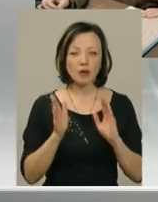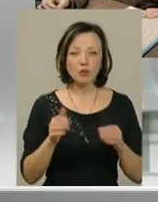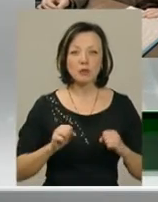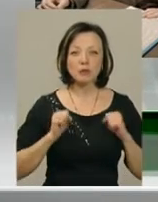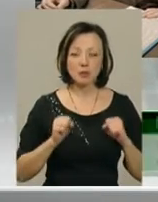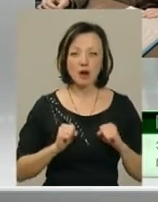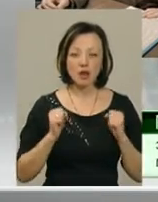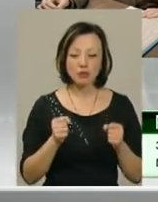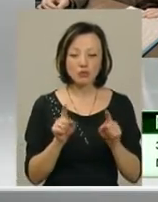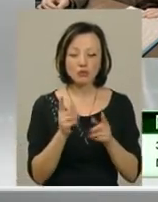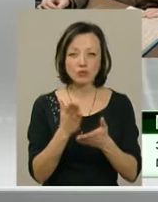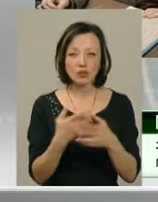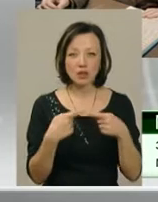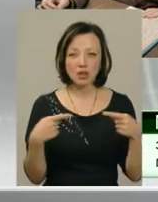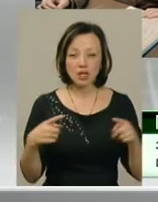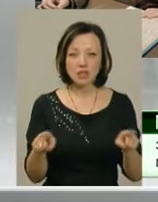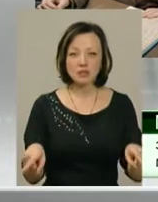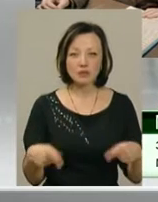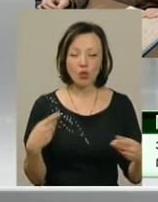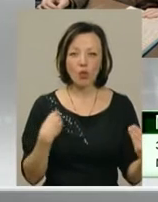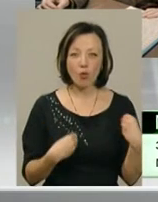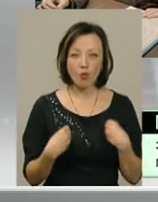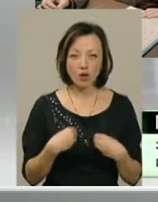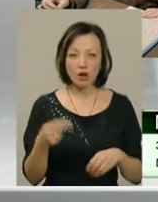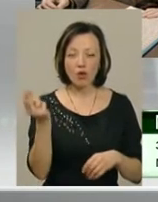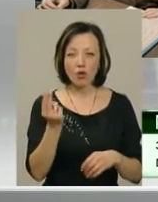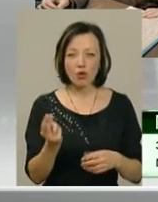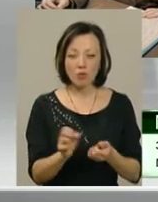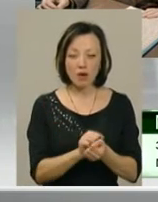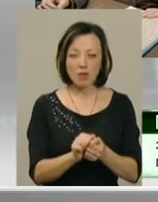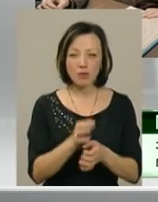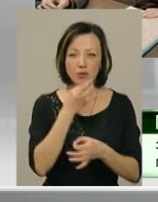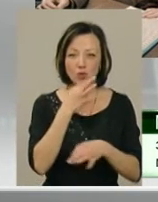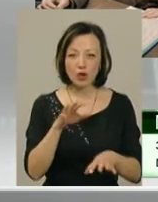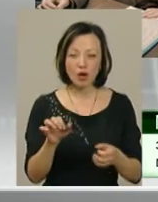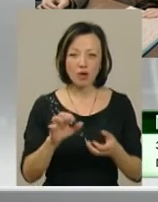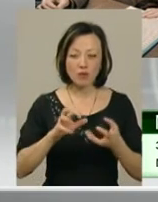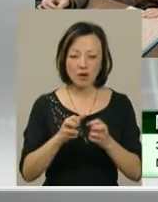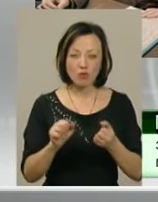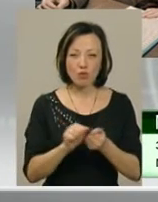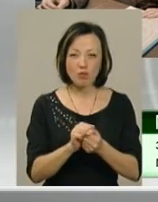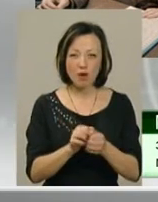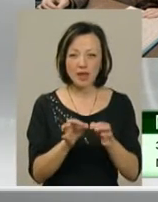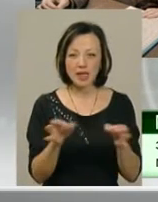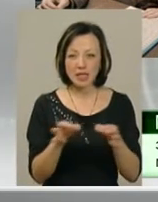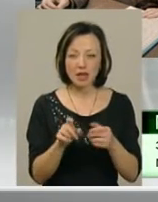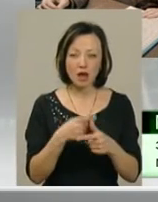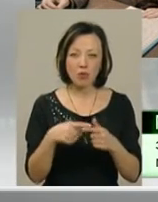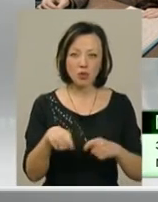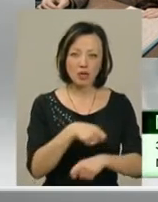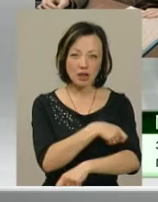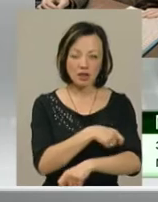намагатися з підручних матеріалів створювати одяг. Це може бути кольоровий папір, будь-яка гофрирована бумага, там якісь нитки або